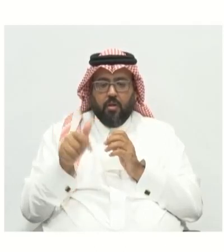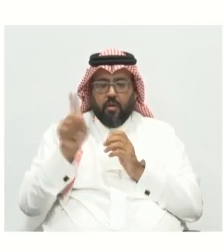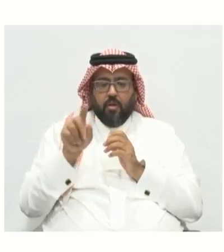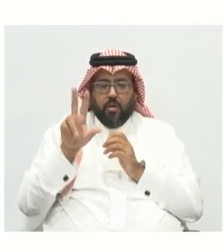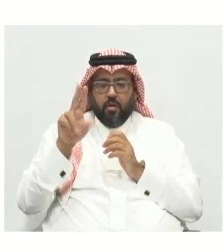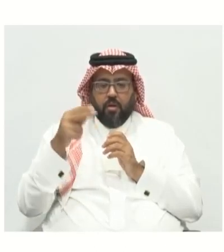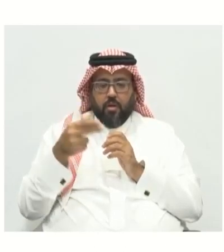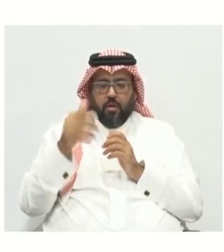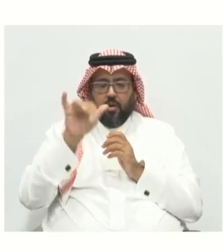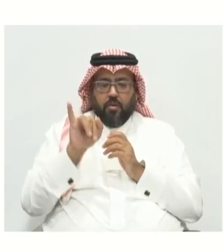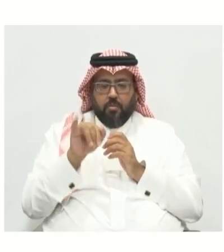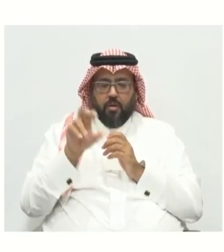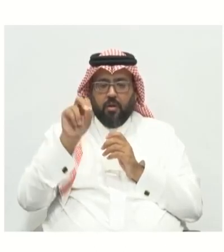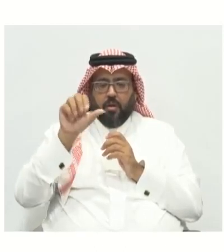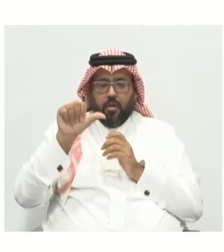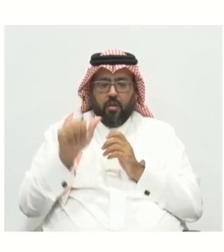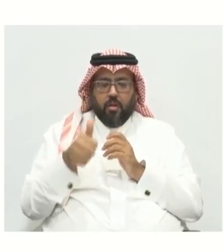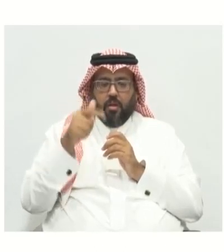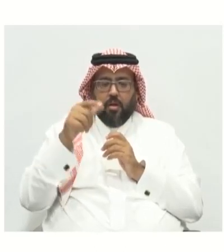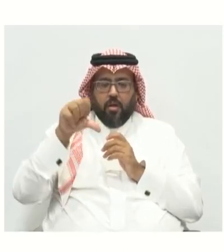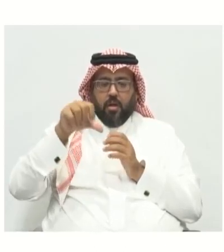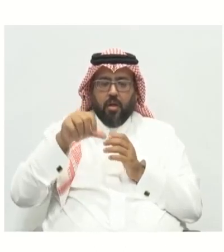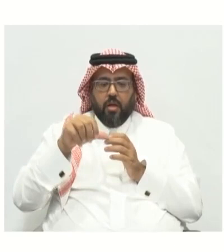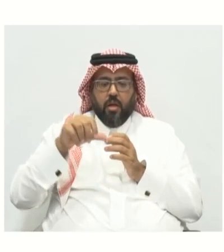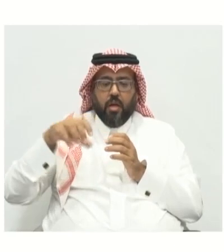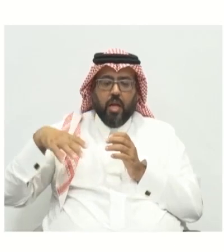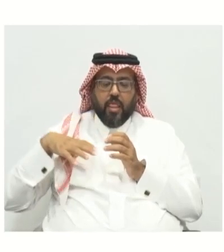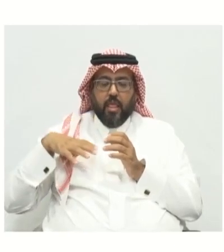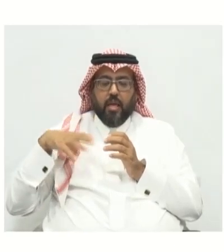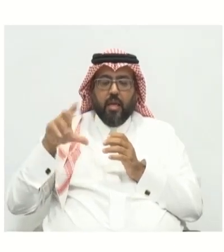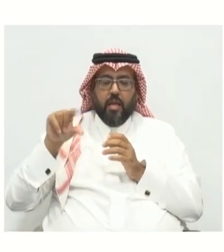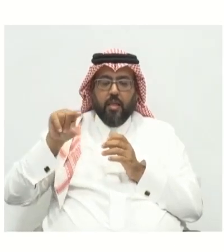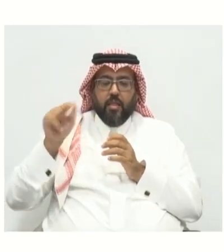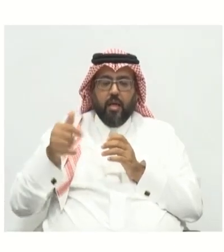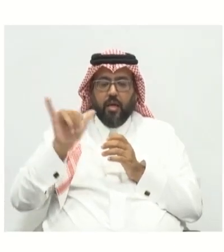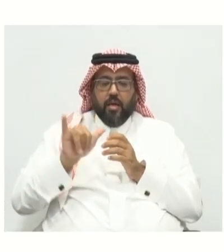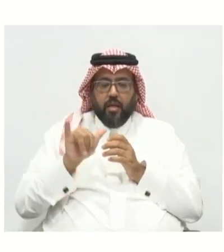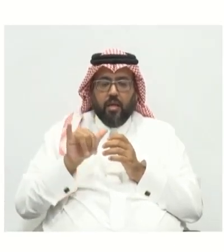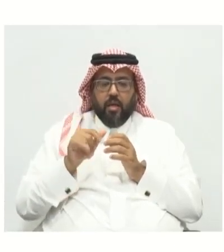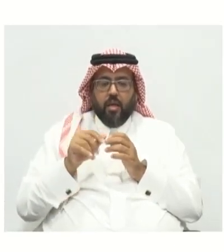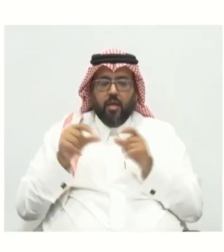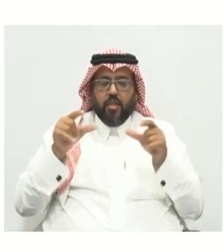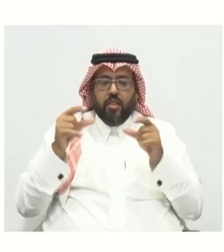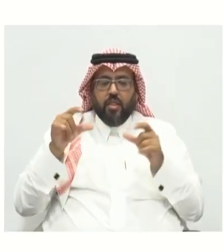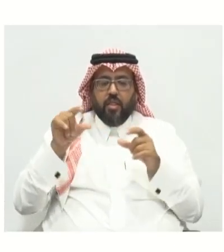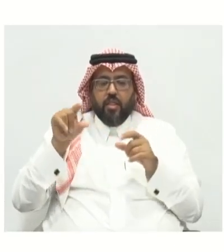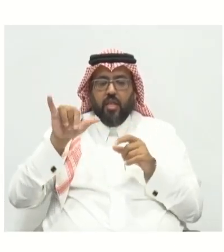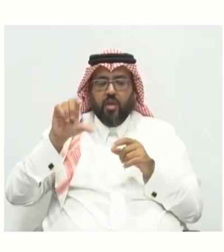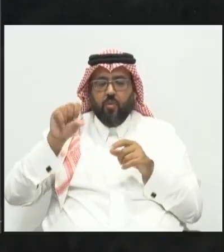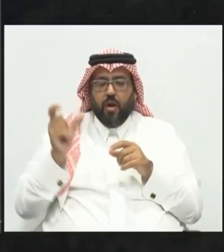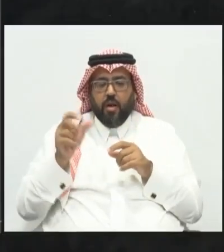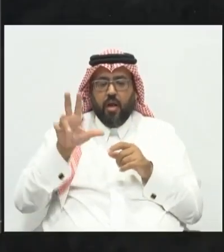القضاء الاداري وهو ديوان المظالم ايضا اللجان القضائيه هذه مكونات